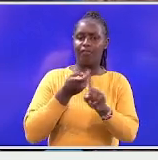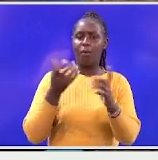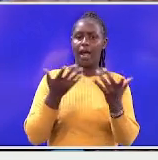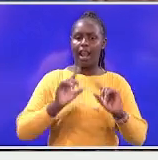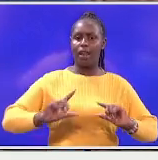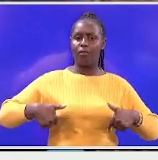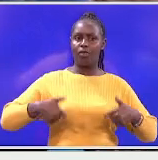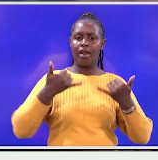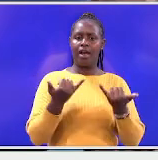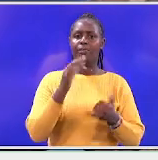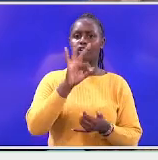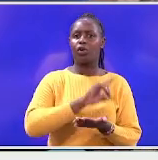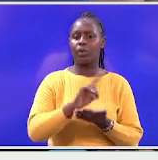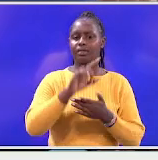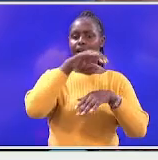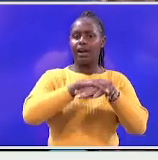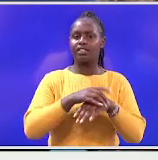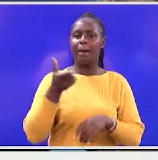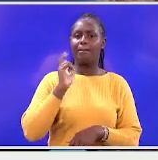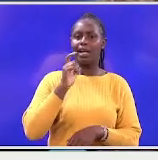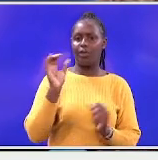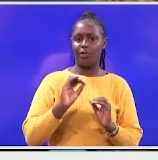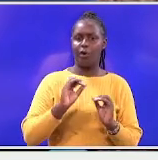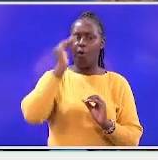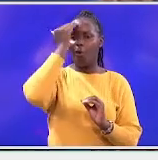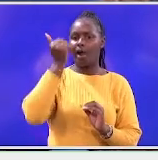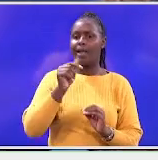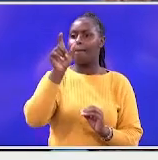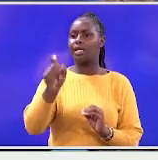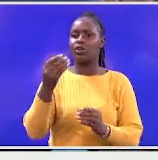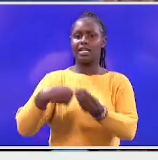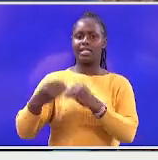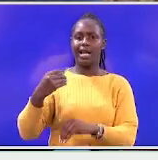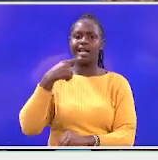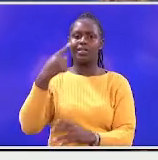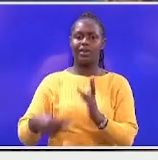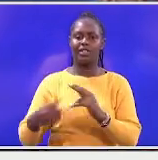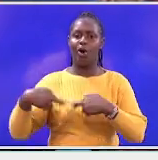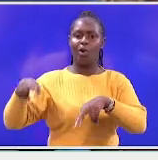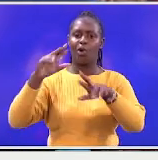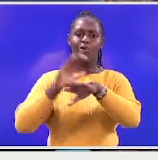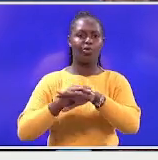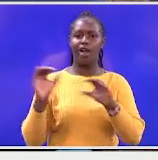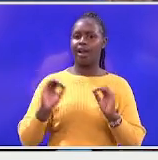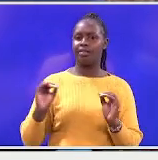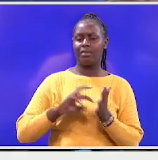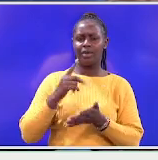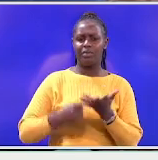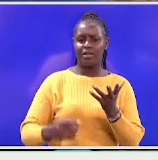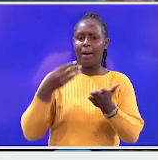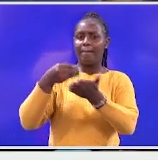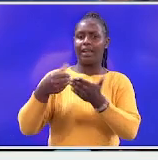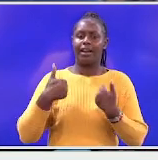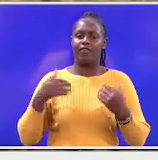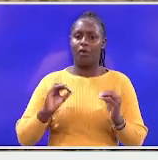hii niko na wiki tatu bado sijapata mayai. Maanake mwenye ananiletea anasema barabara imeharibika. Kwa hivyo sio, bado kazi imekosekana kwa